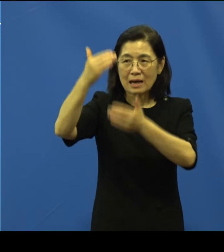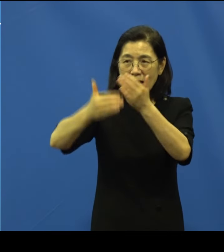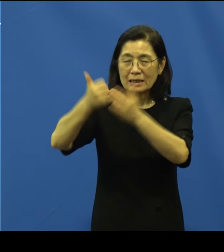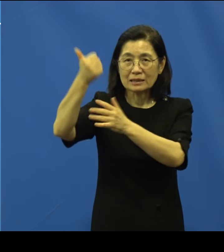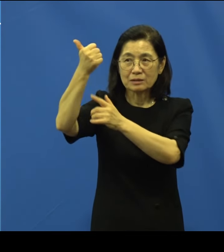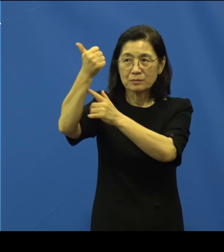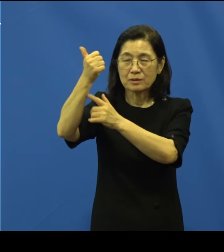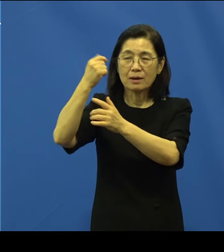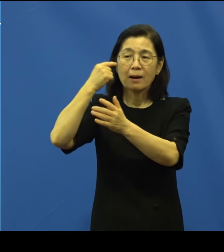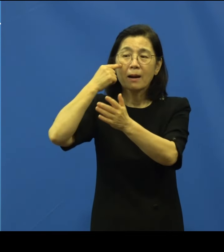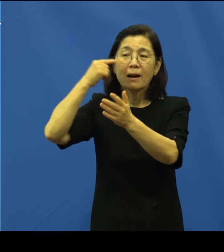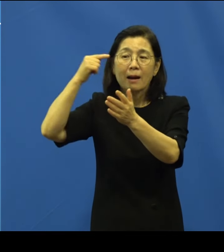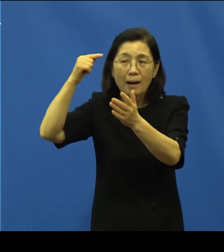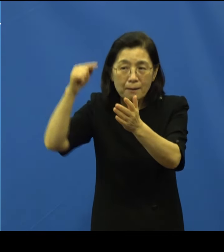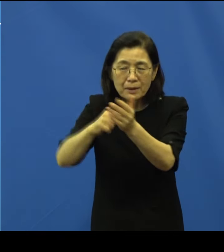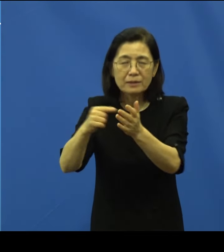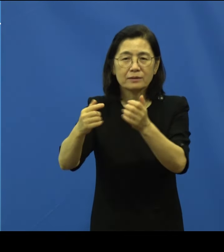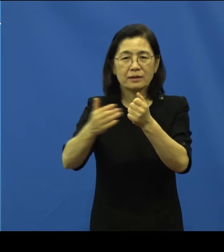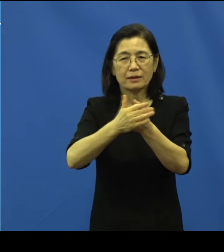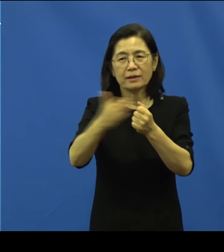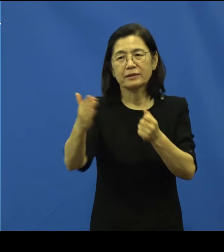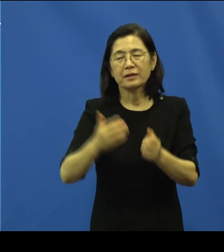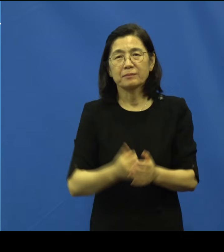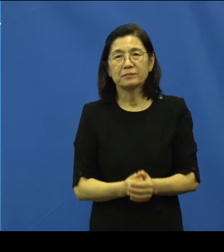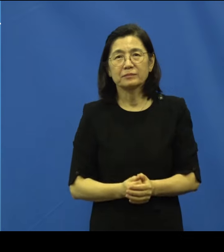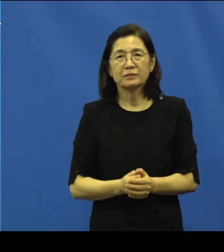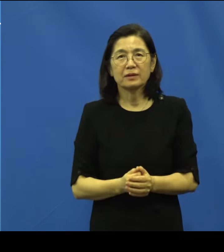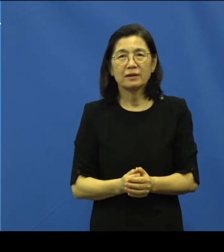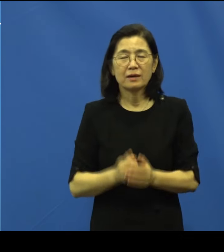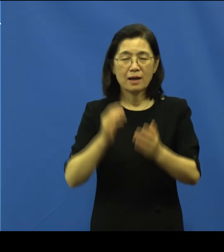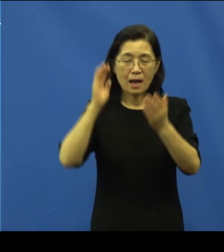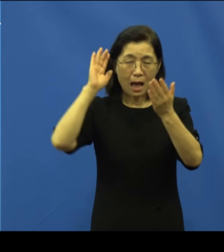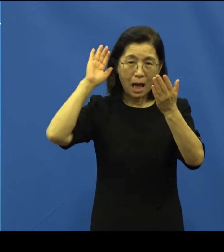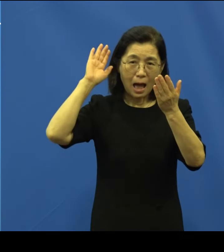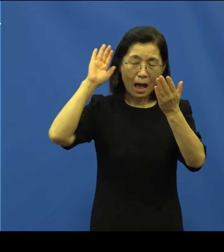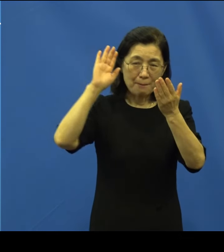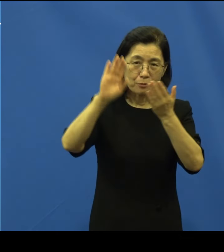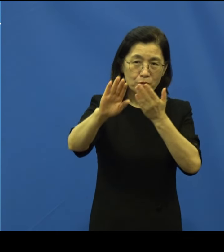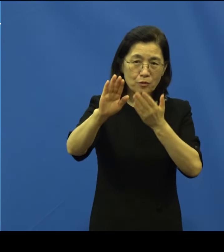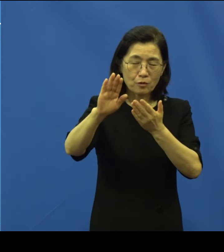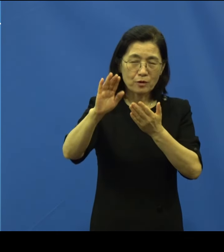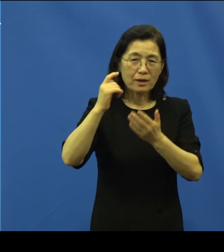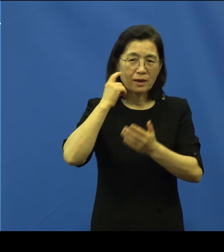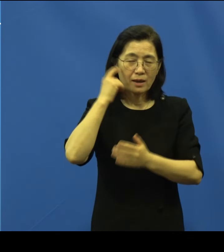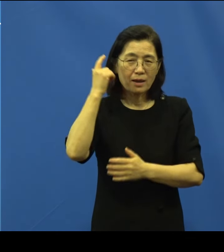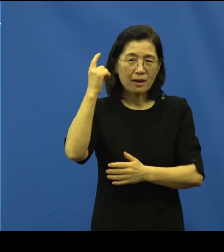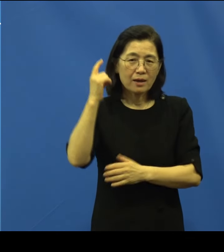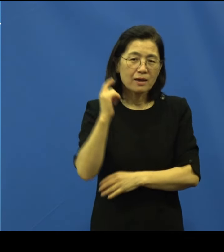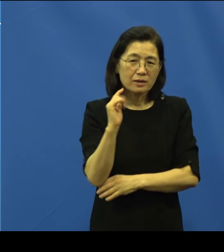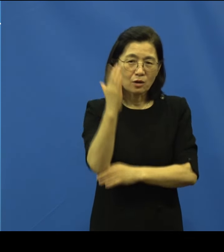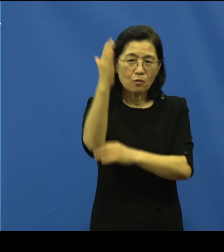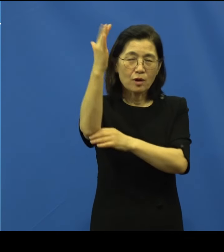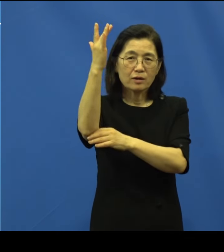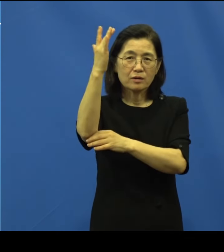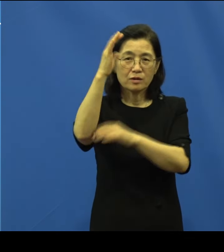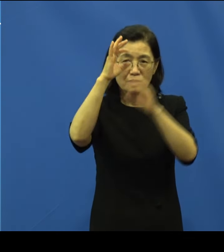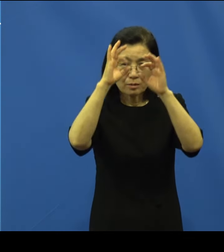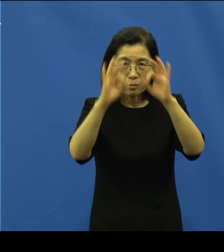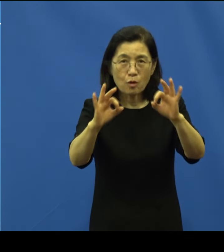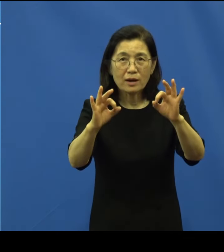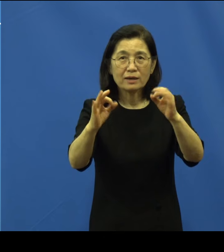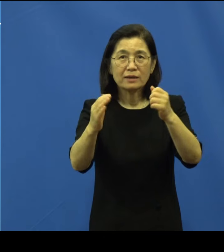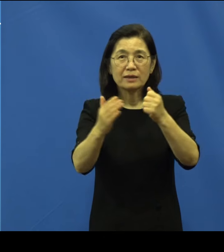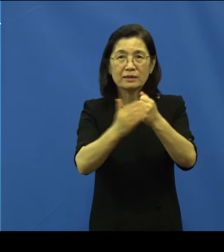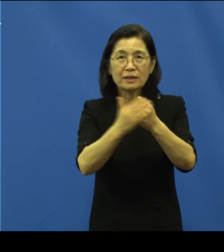내어놓는 거죠. 장차 다가올 영광을 바라보니까 지금 이 뭐 육체 금방 사라지고 말 육체 뭐 건사하고